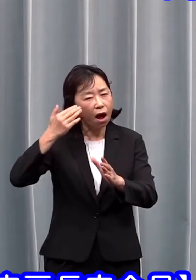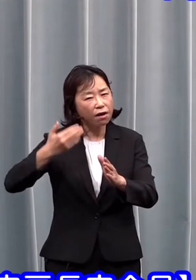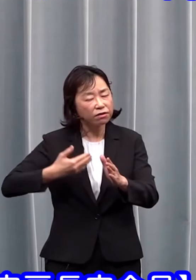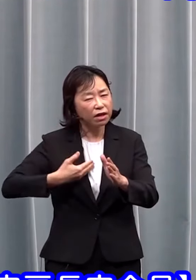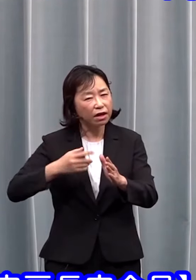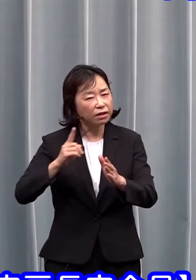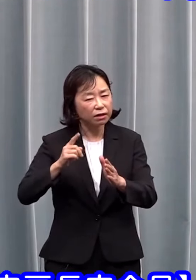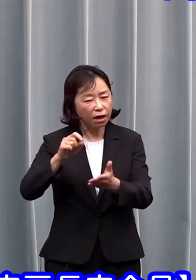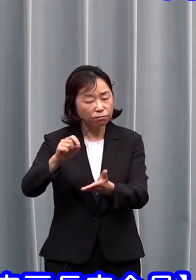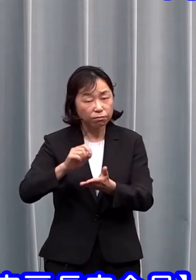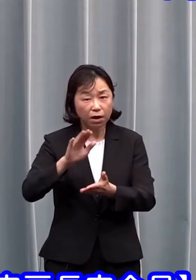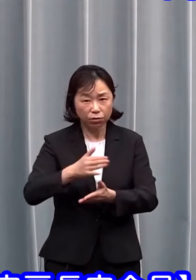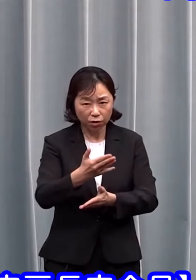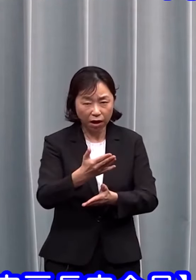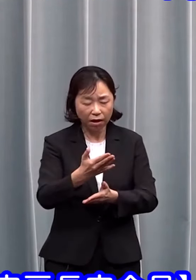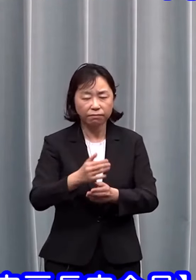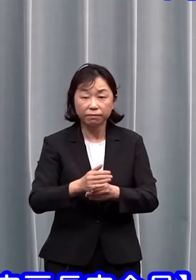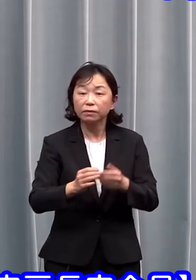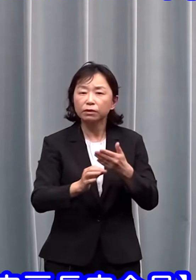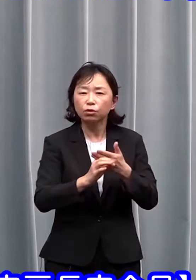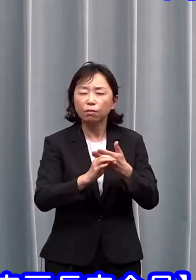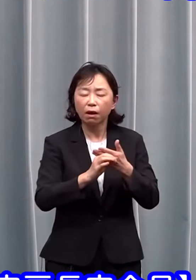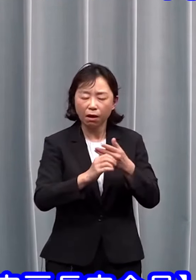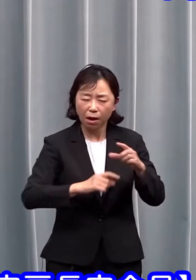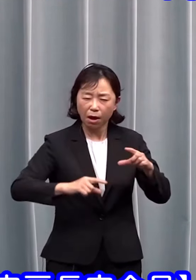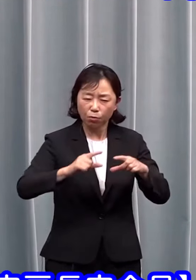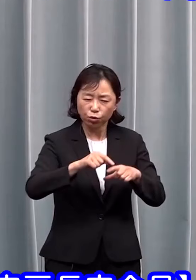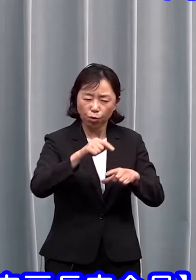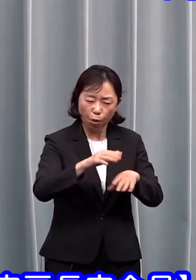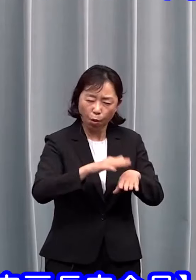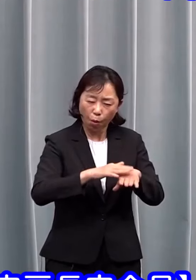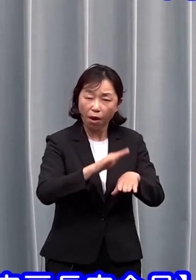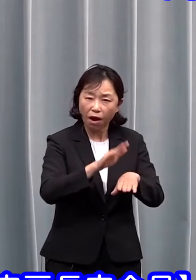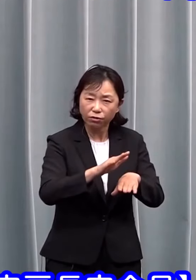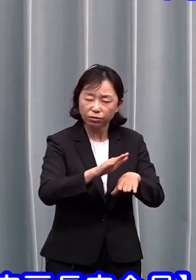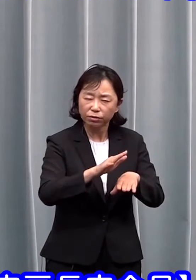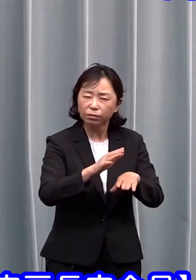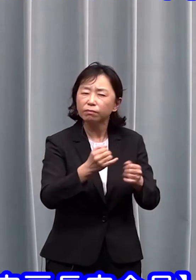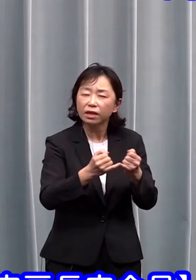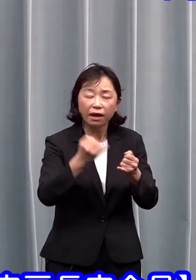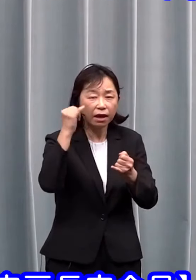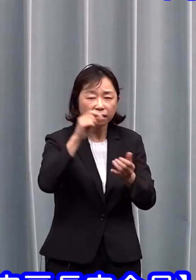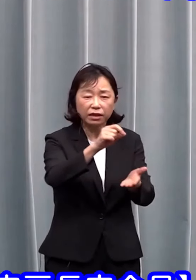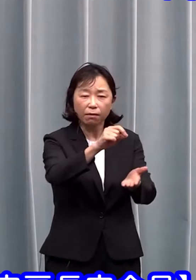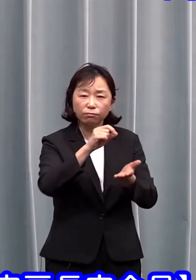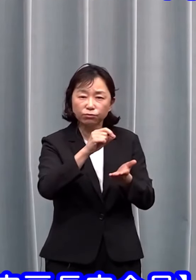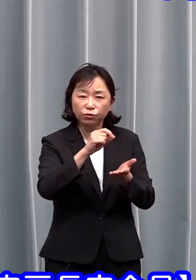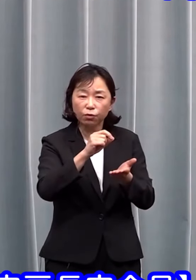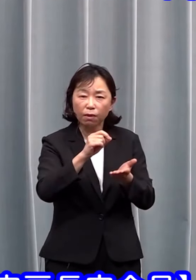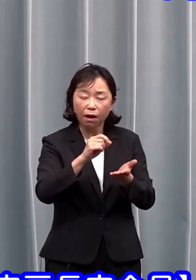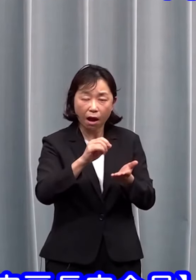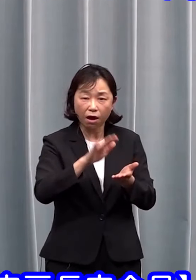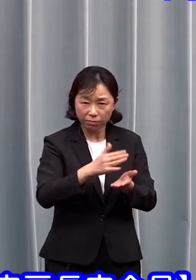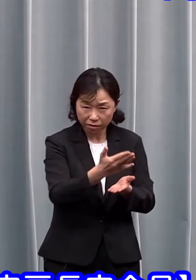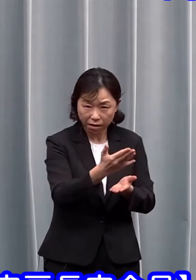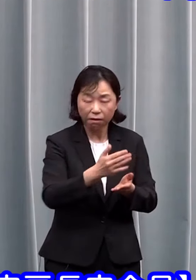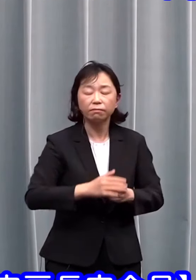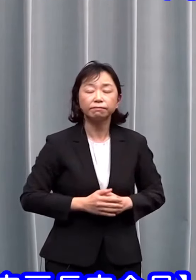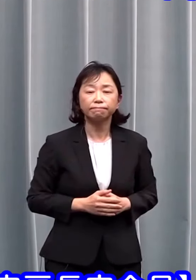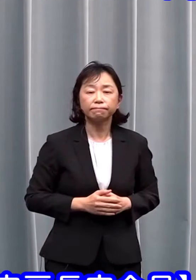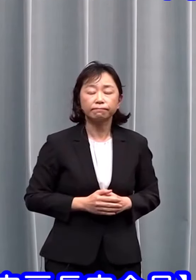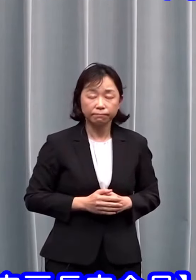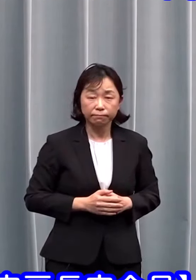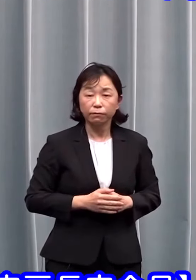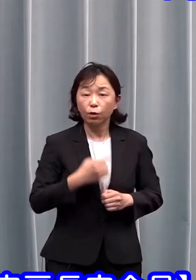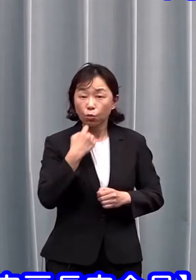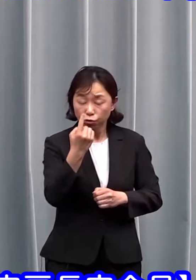何が実はもっとこういうことができたんじゃないかという意見が出てしかるべきだと思いますが、そういうのがないのかどうかお聞かせください。そしてもう一個、今